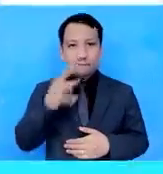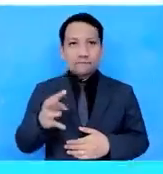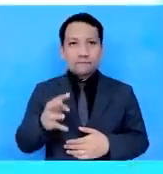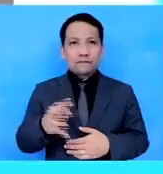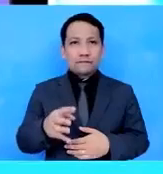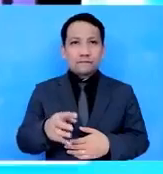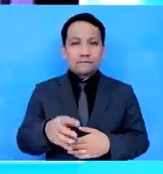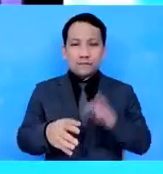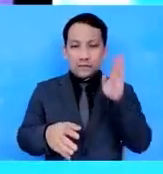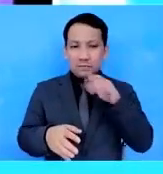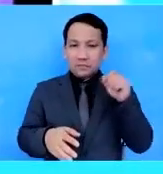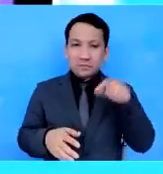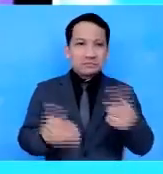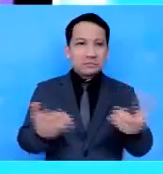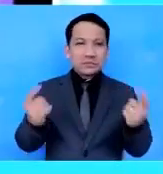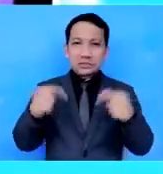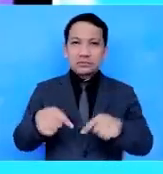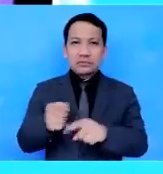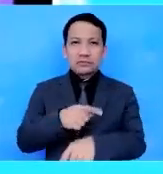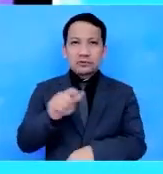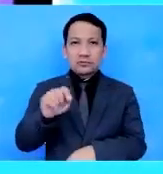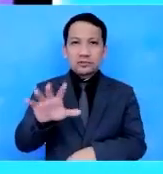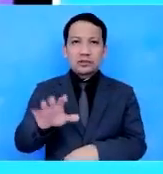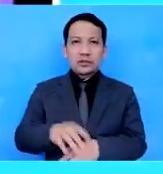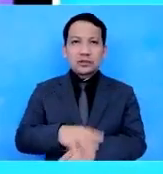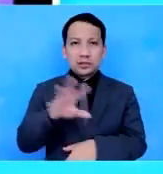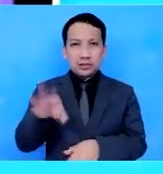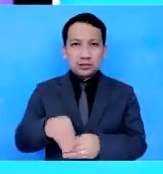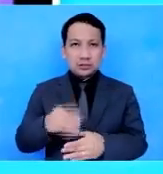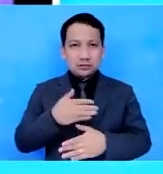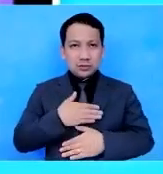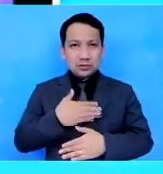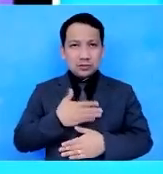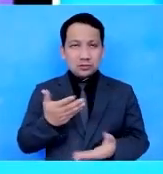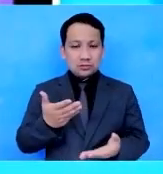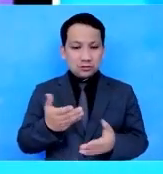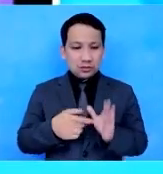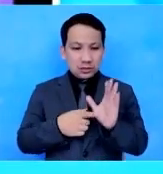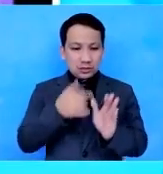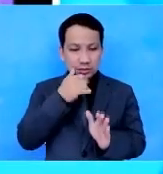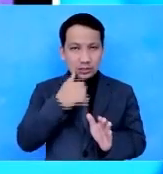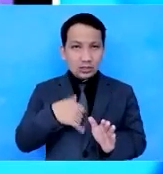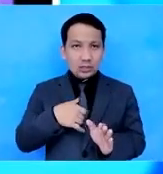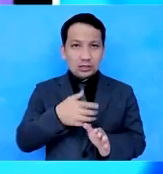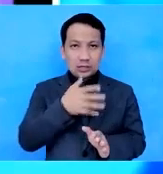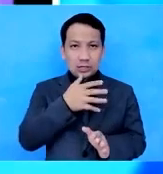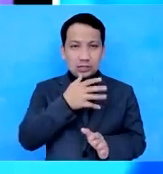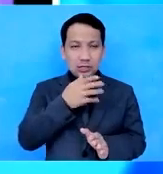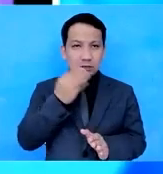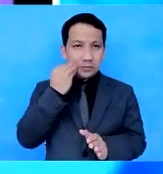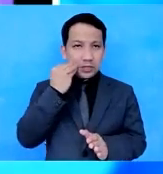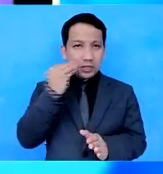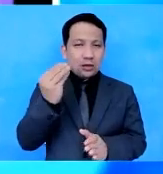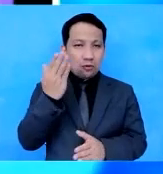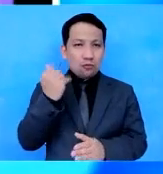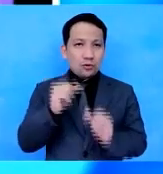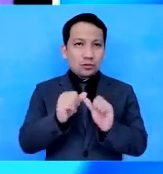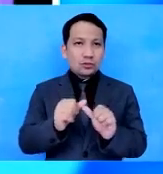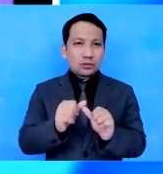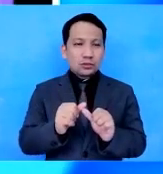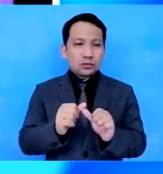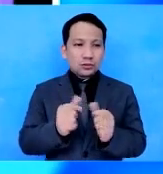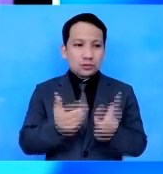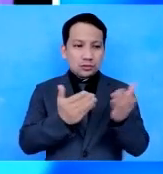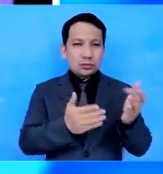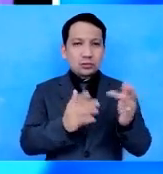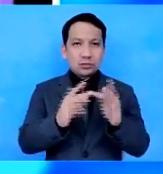kapatid. Speaking of pagpapasaya, trending kahapon si Mom She Melay matapos siyang ipetisyon ng